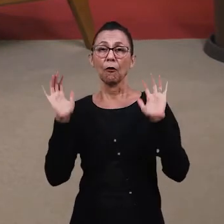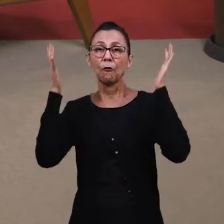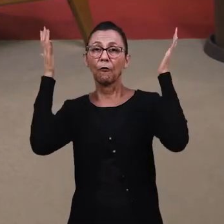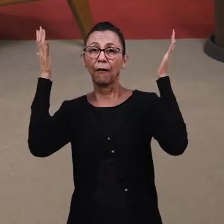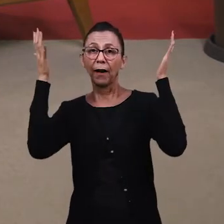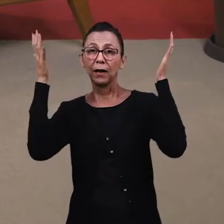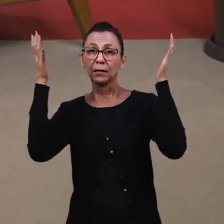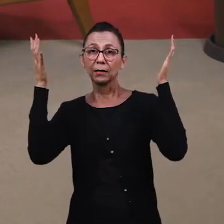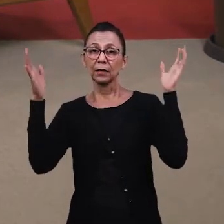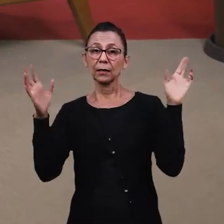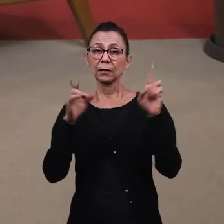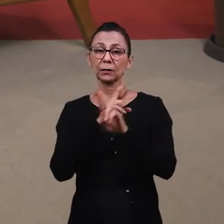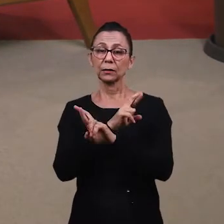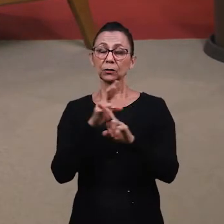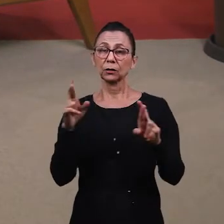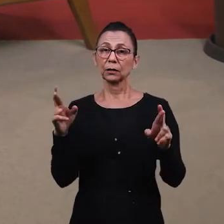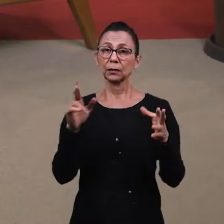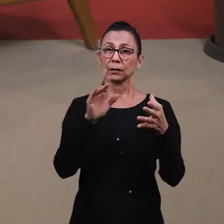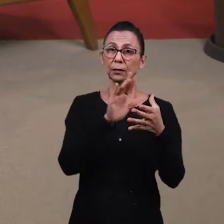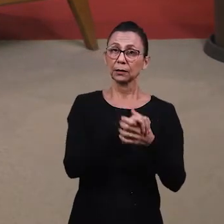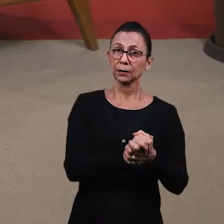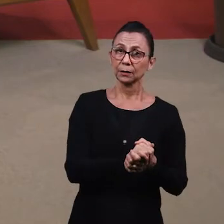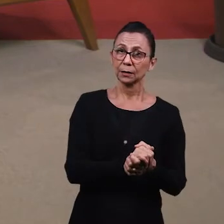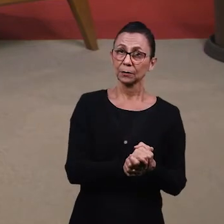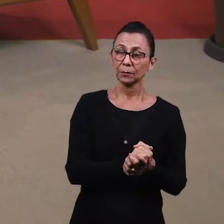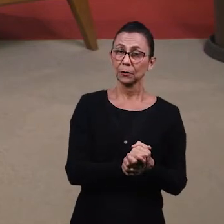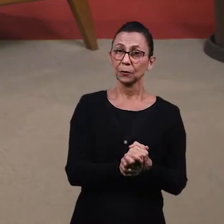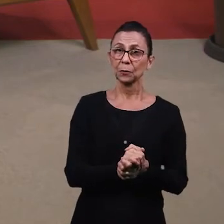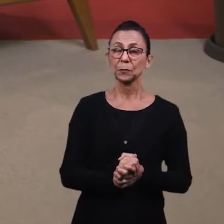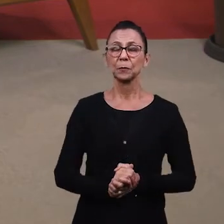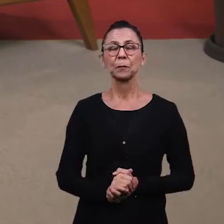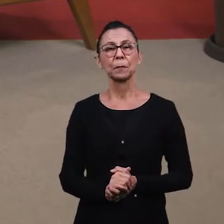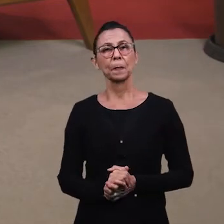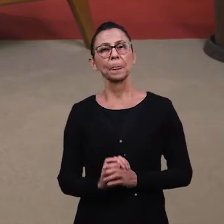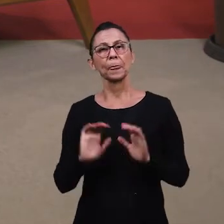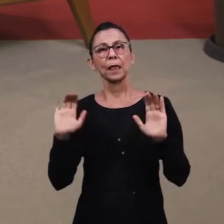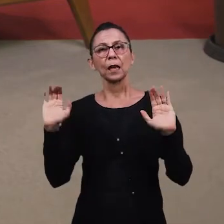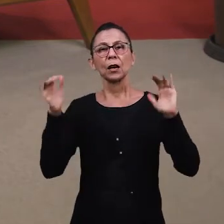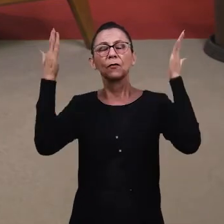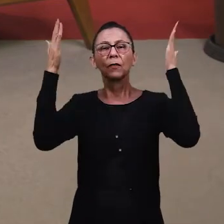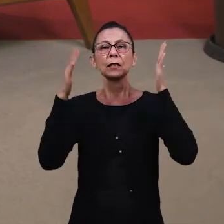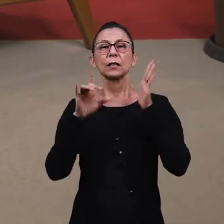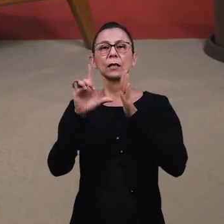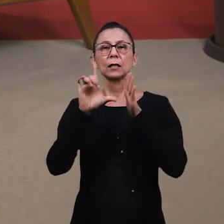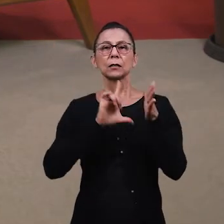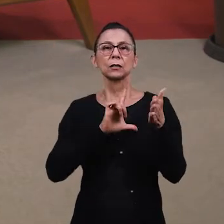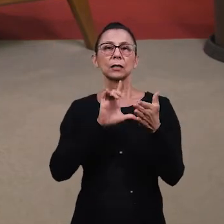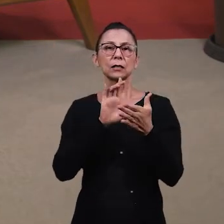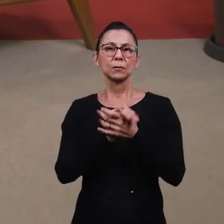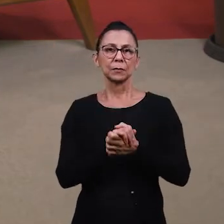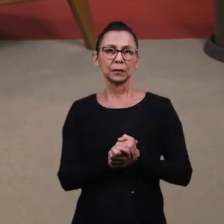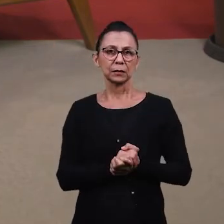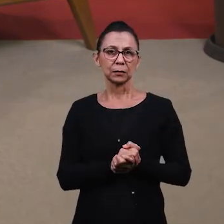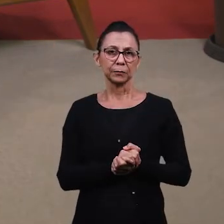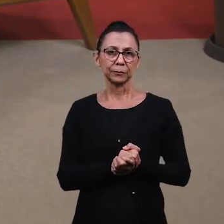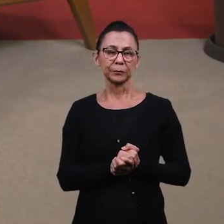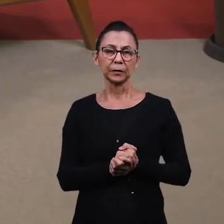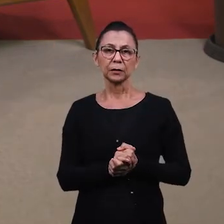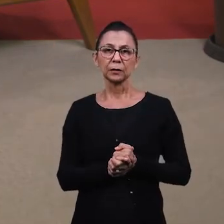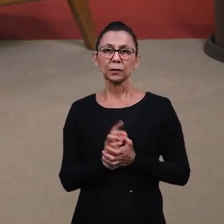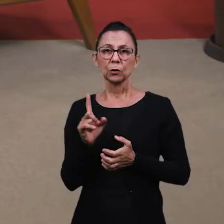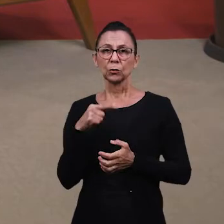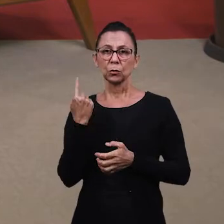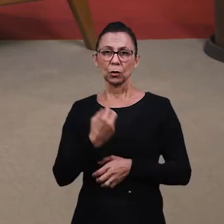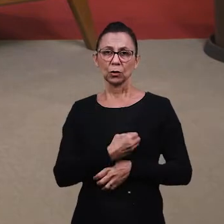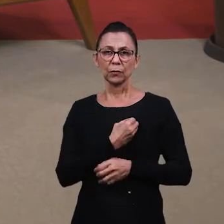fête liée au mariage, était associée au mariage, mais les noces, elles précédaient le moment du mariage, comme on dit.